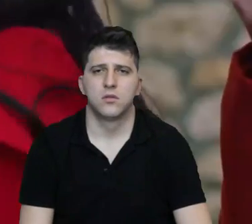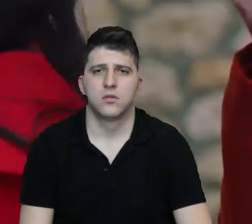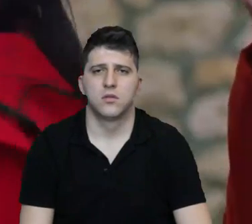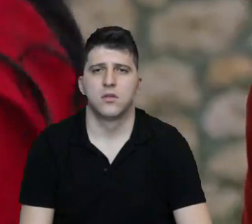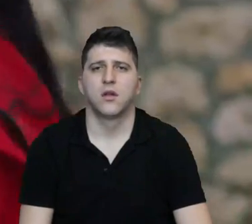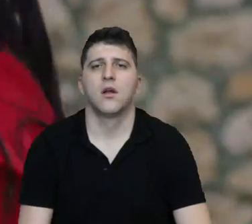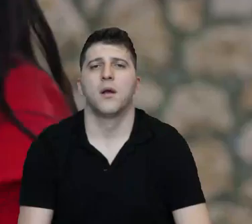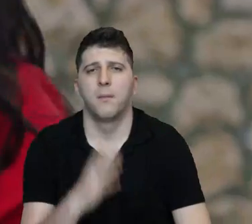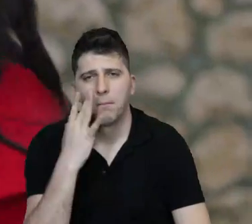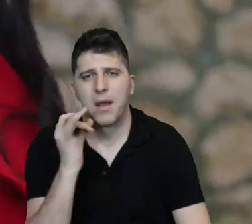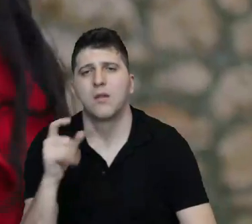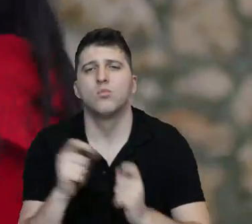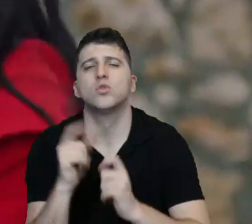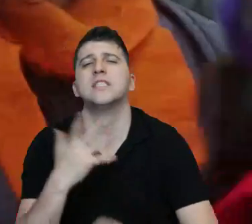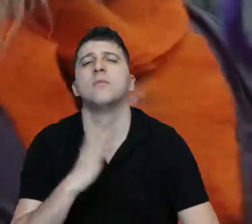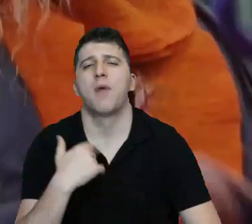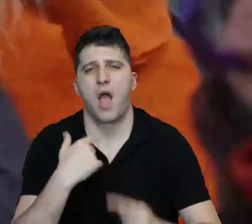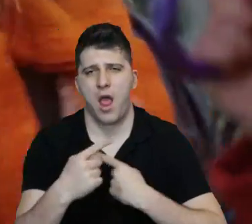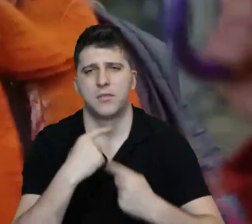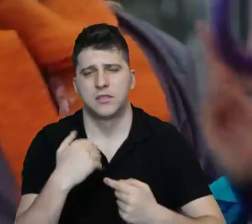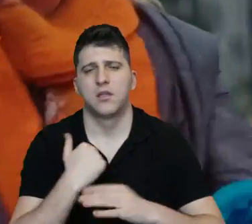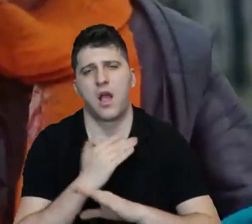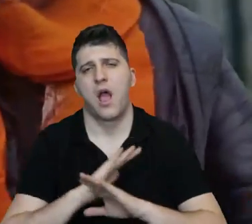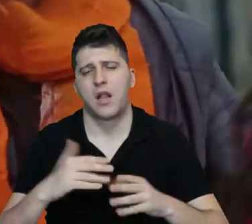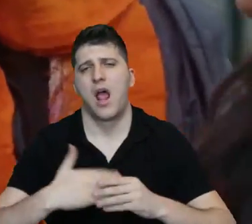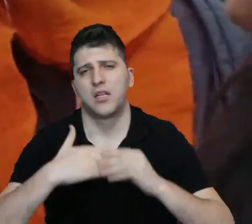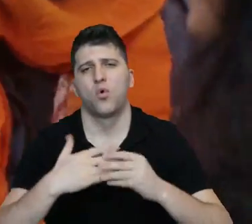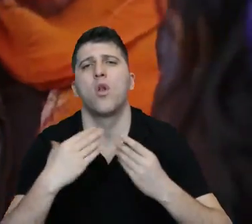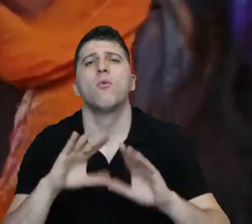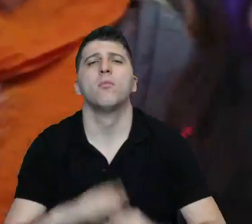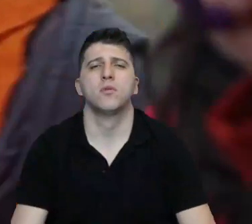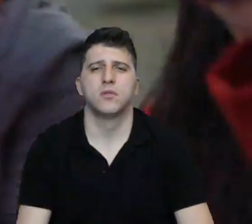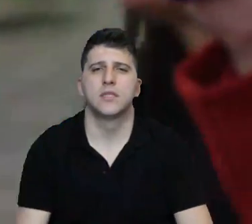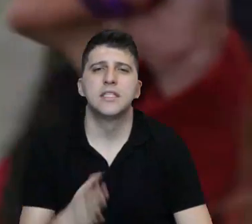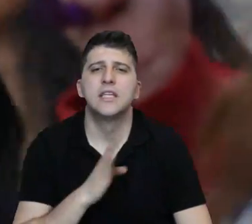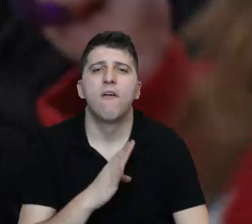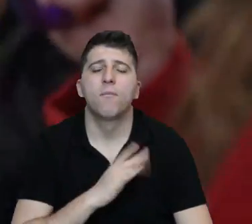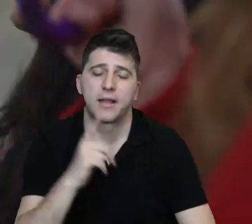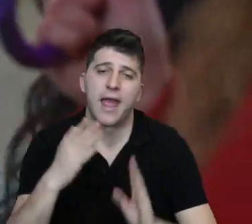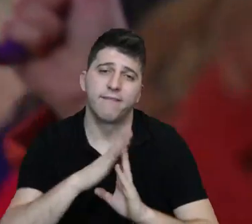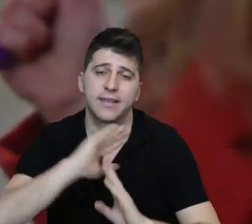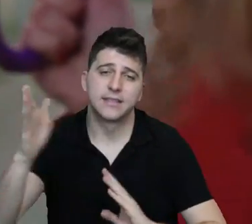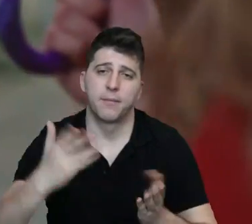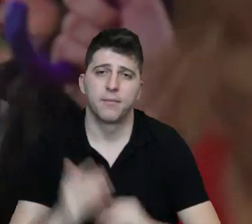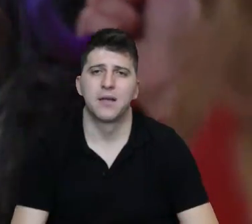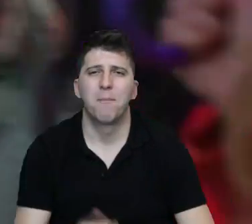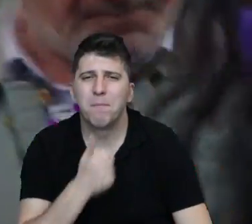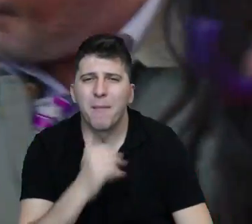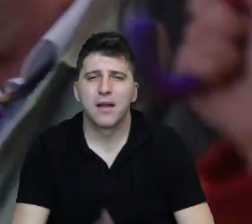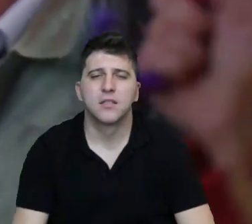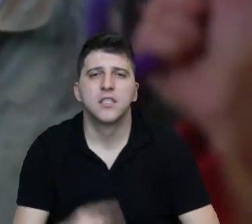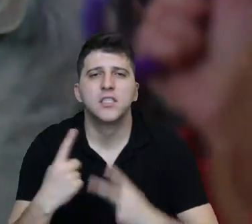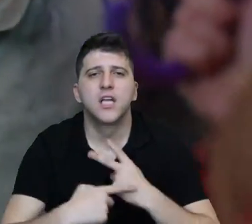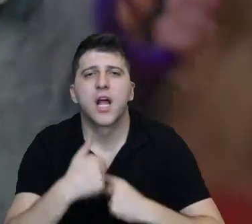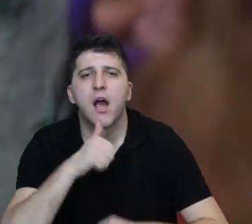Belli ki Burcu Hanım'ın gönlü yok. Biz aramızda böyle halletsek olmuyor. Yavrum hadi sen eve git, tamam mı? Çok baba! Ya